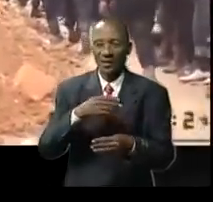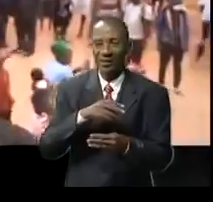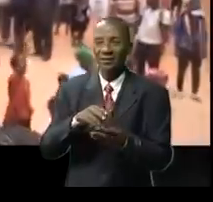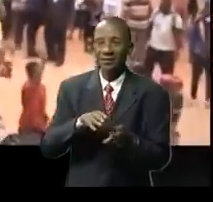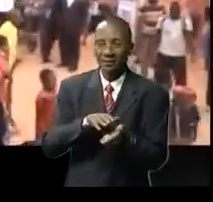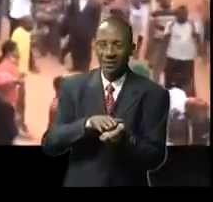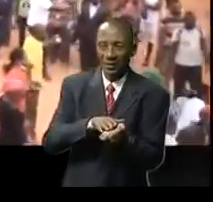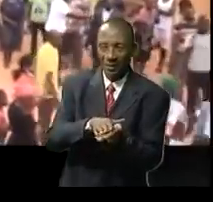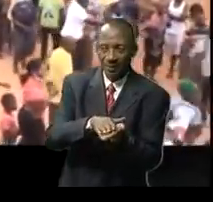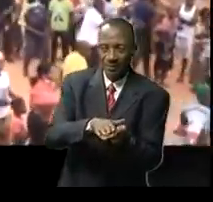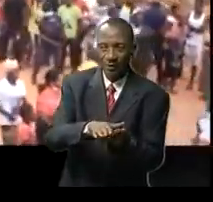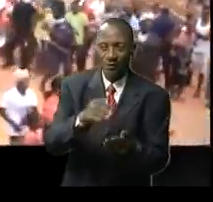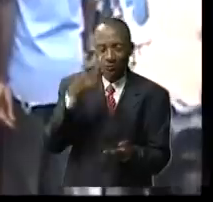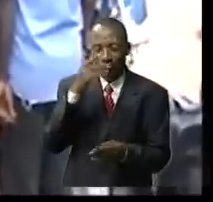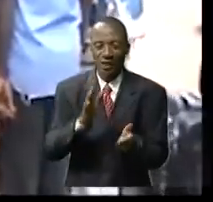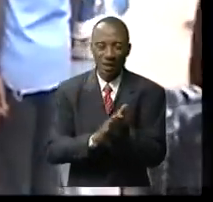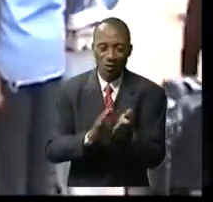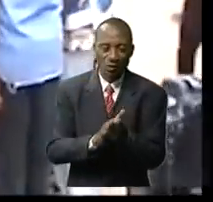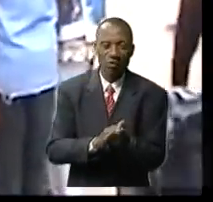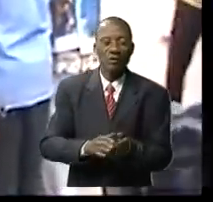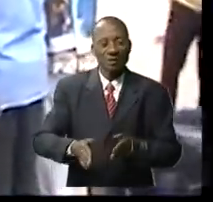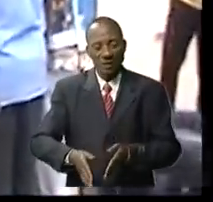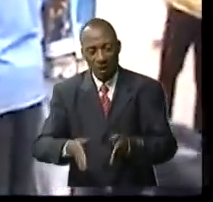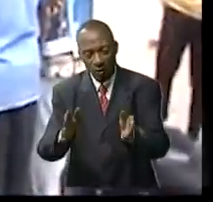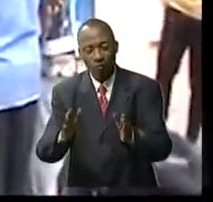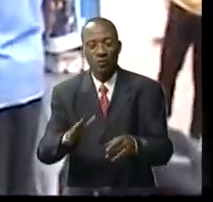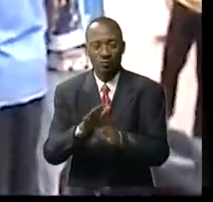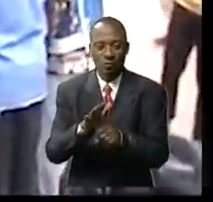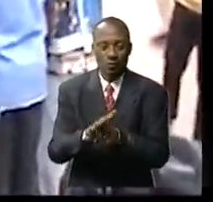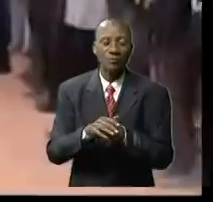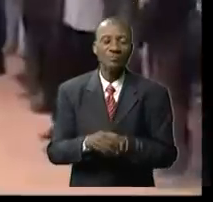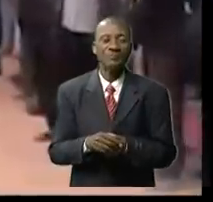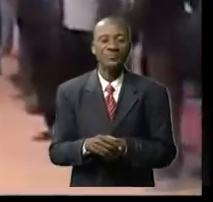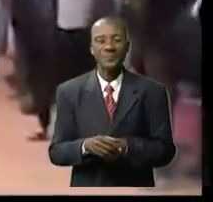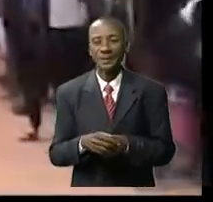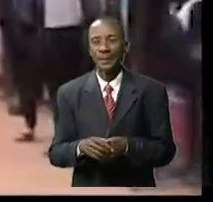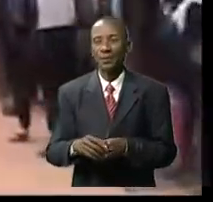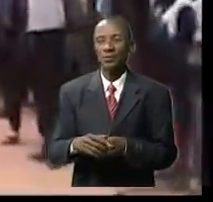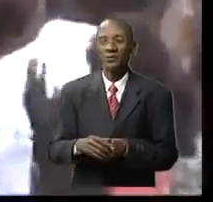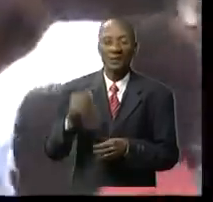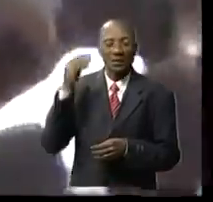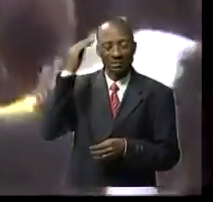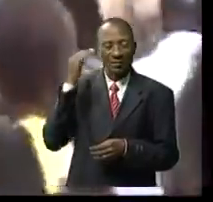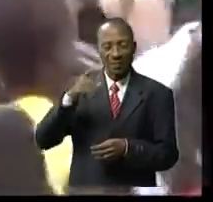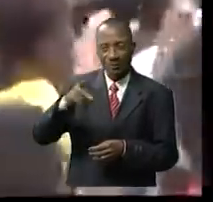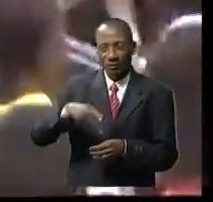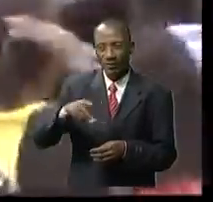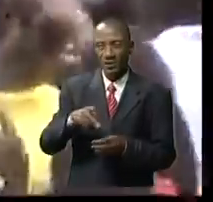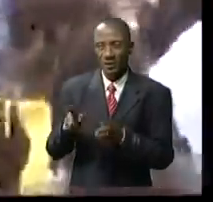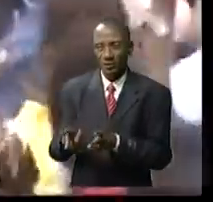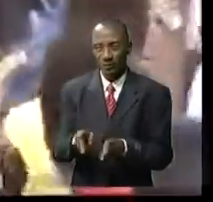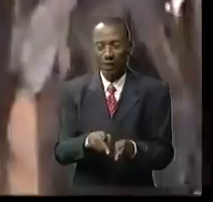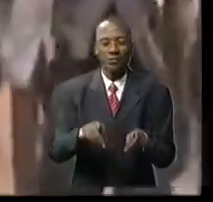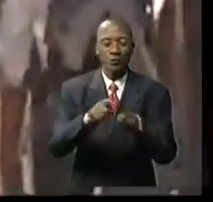et d'autres infrastructures de base. Ce lancement a permis au ministre provincial du plan, budget et de la